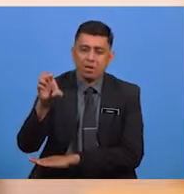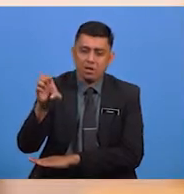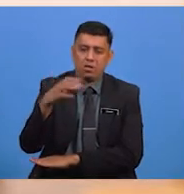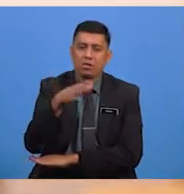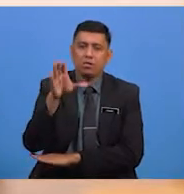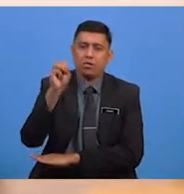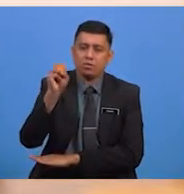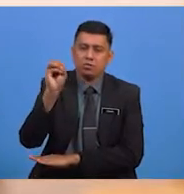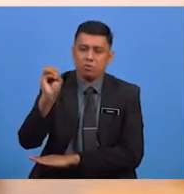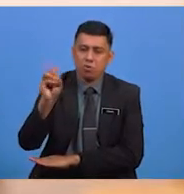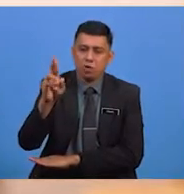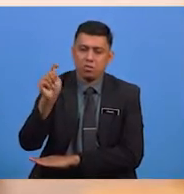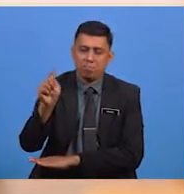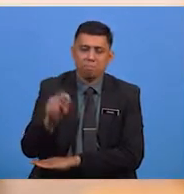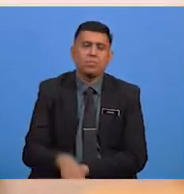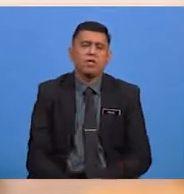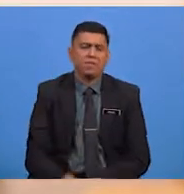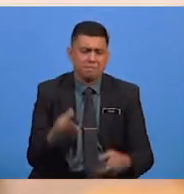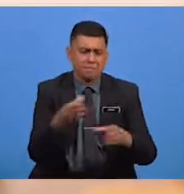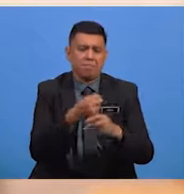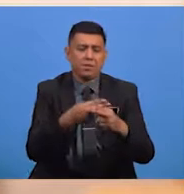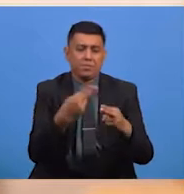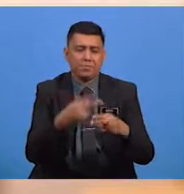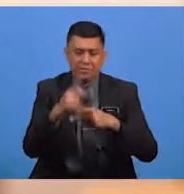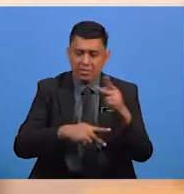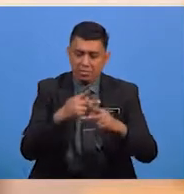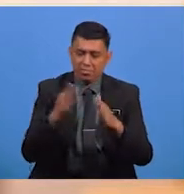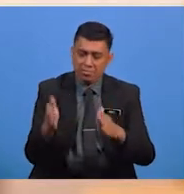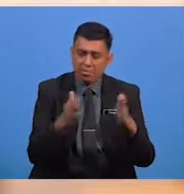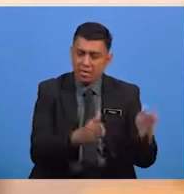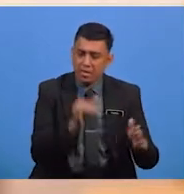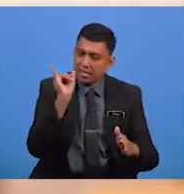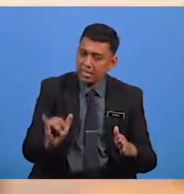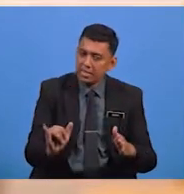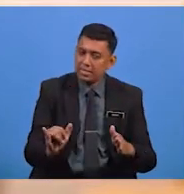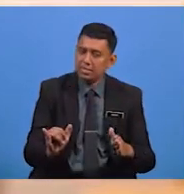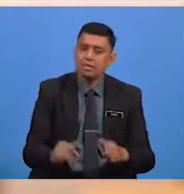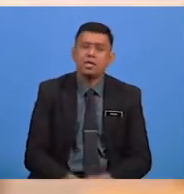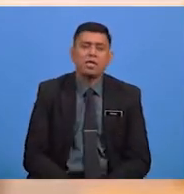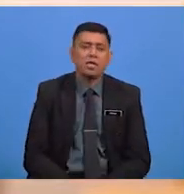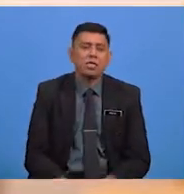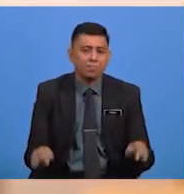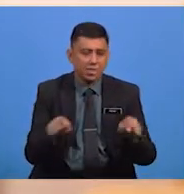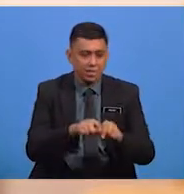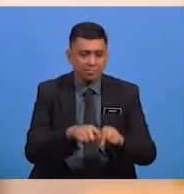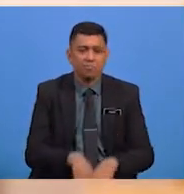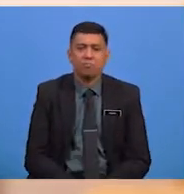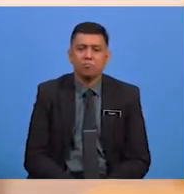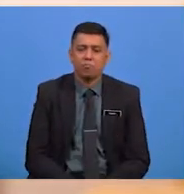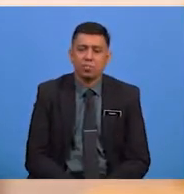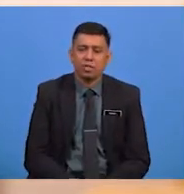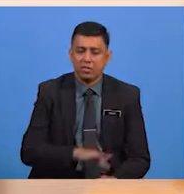Bubble sort mendapat namanya kerana proses menyusun yang dilaksanakan kelihatan seperti